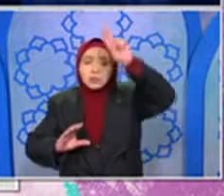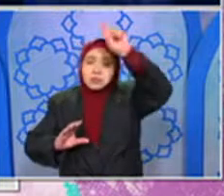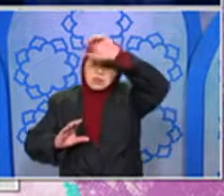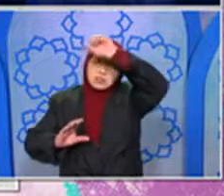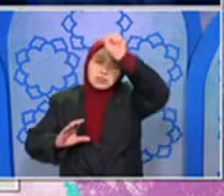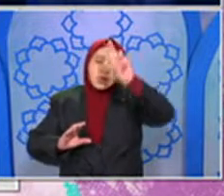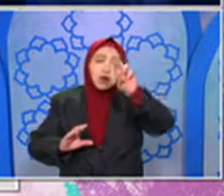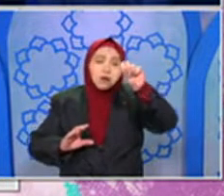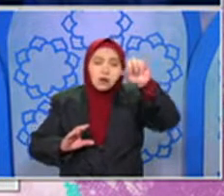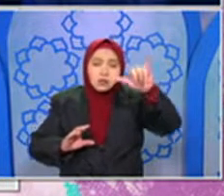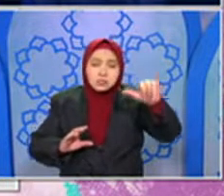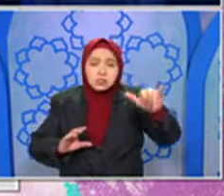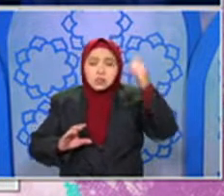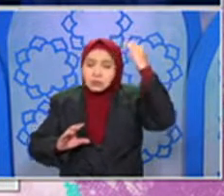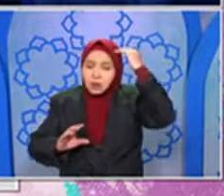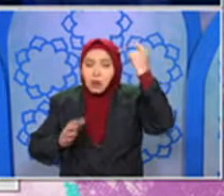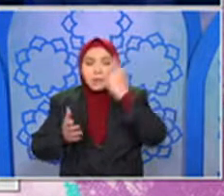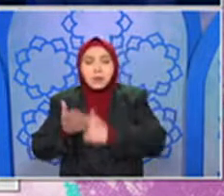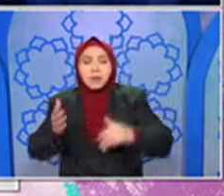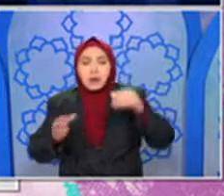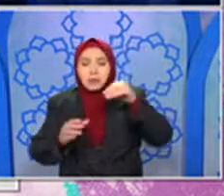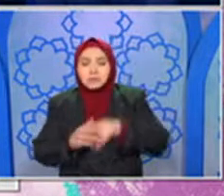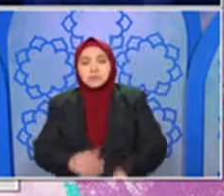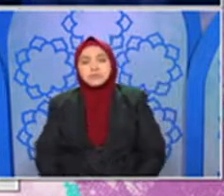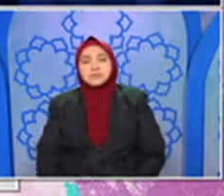ثم استوى على العرش